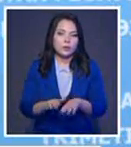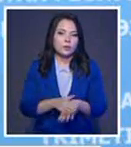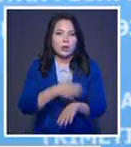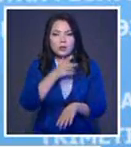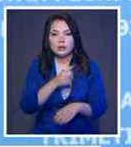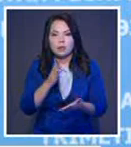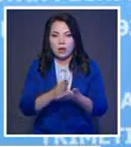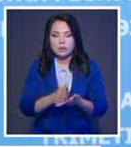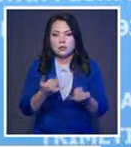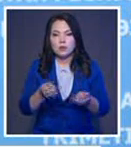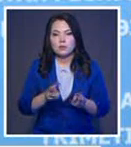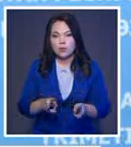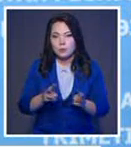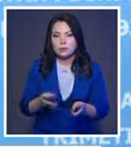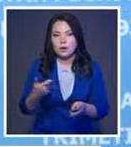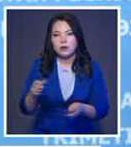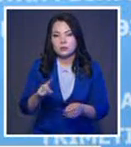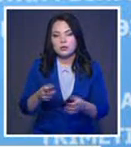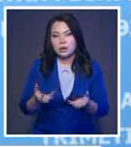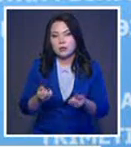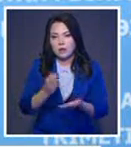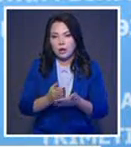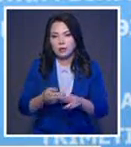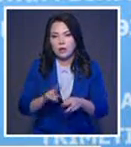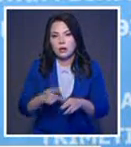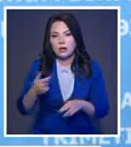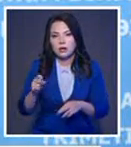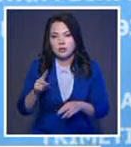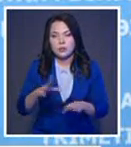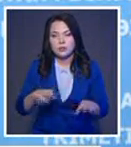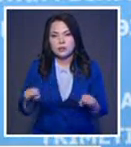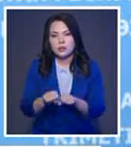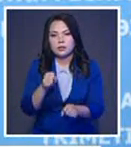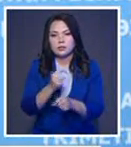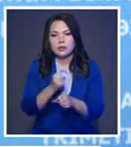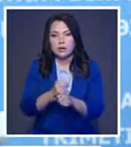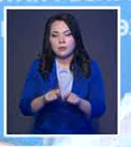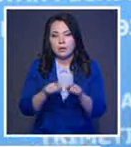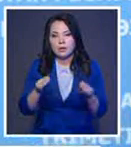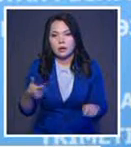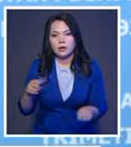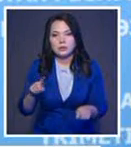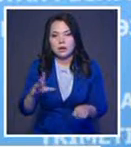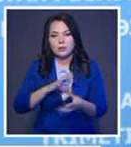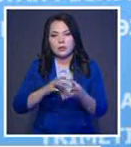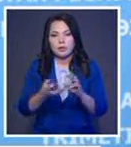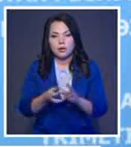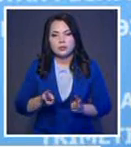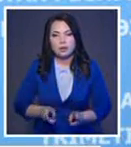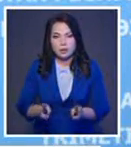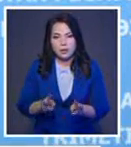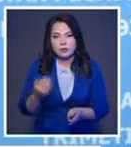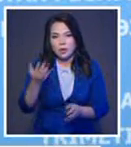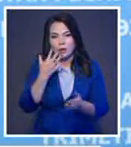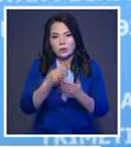біз көмірді жағу арқылы одан газ аламыз. Осы процесс газификатор қондырғысында жүргізіледі. Яғни көмірді газификаторда жағамыз, әрі